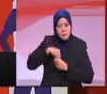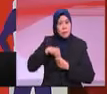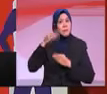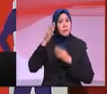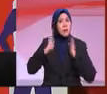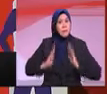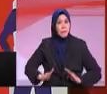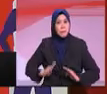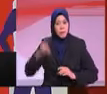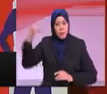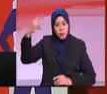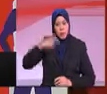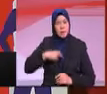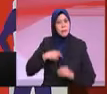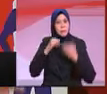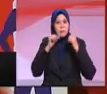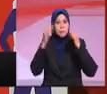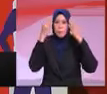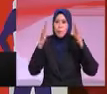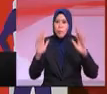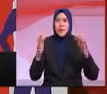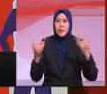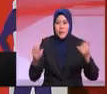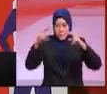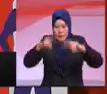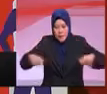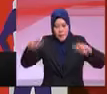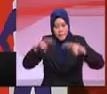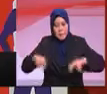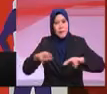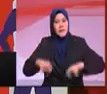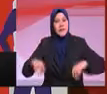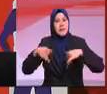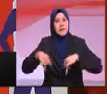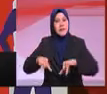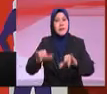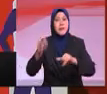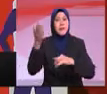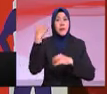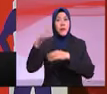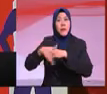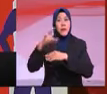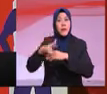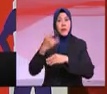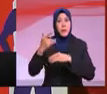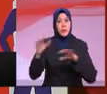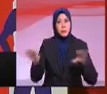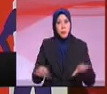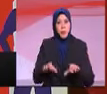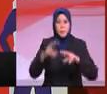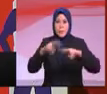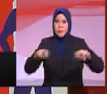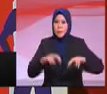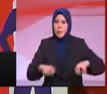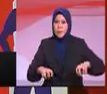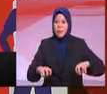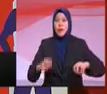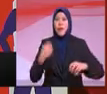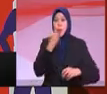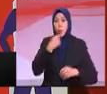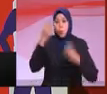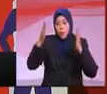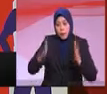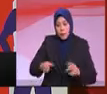dah jalankan kajian, dan kajian sedang dijalankan sekarang ni, iaitu kajian yang awal kita jalankan. Mereka yang dah